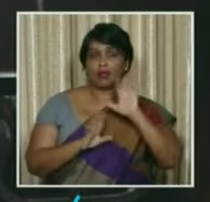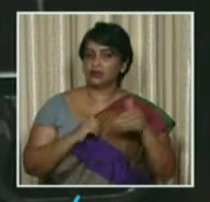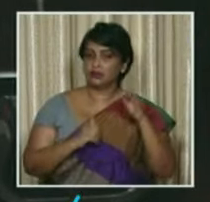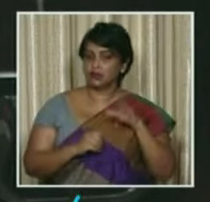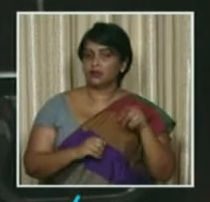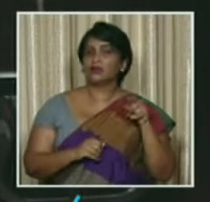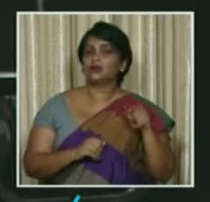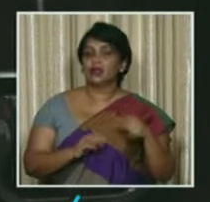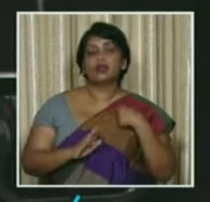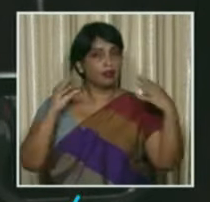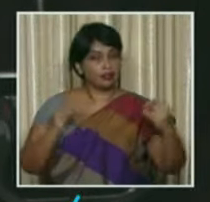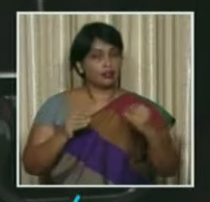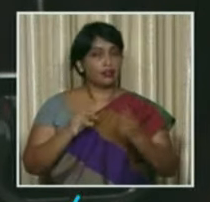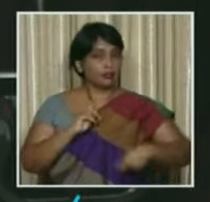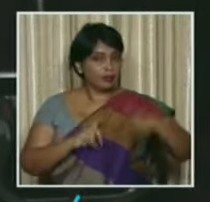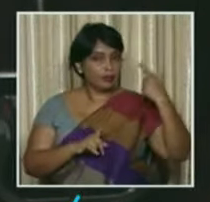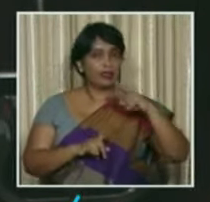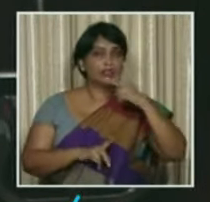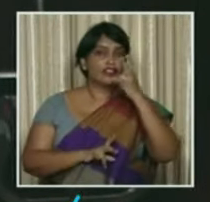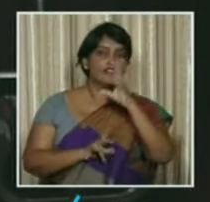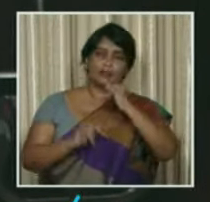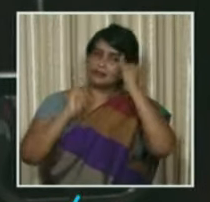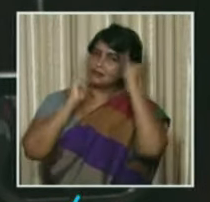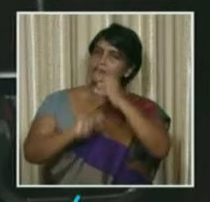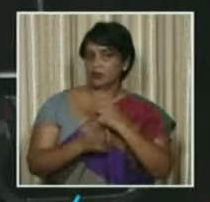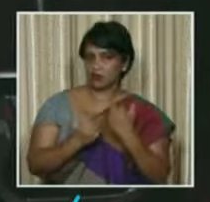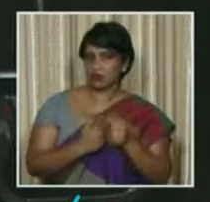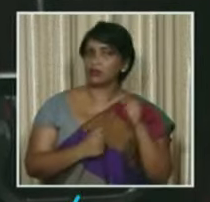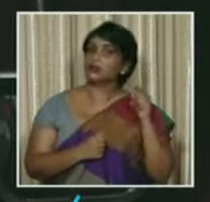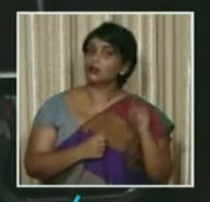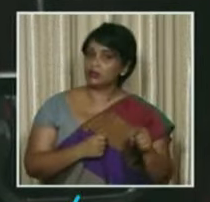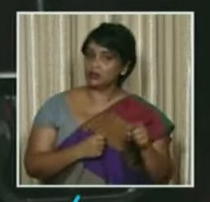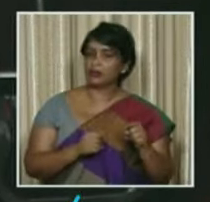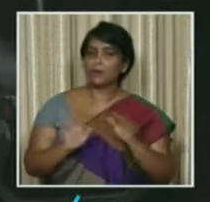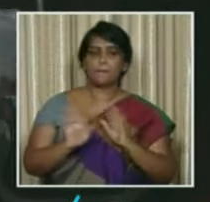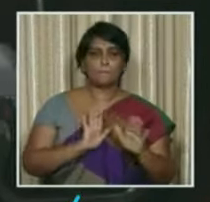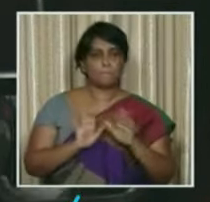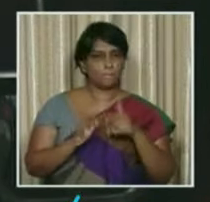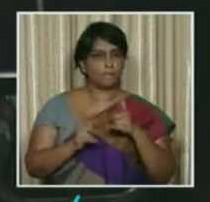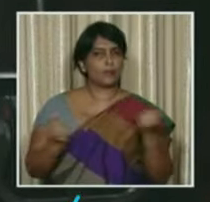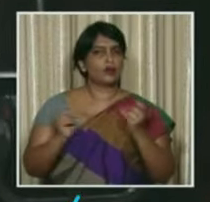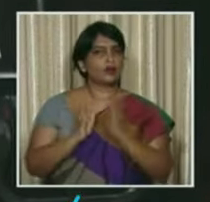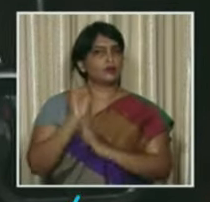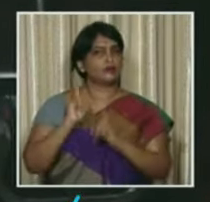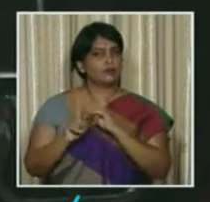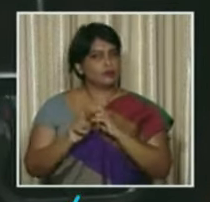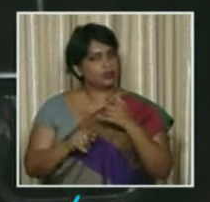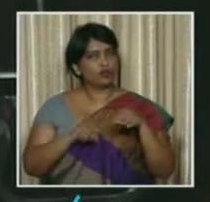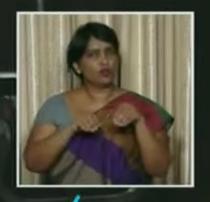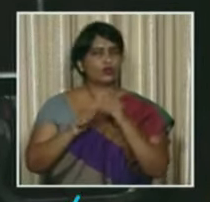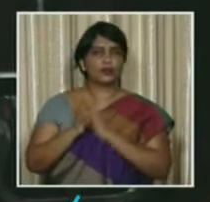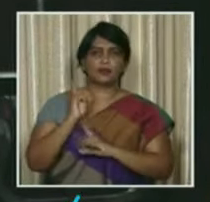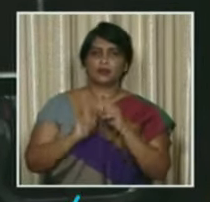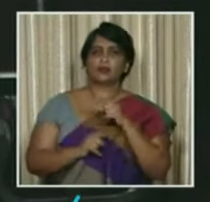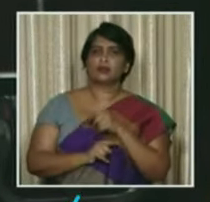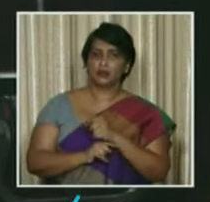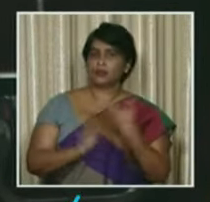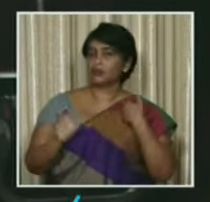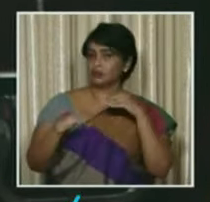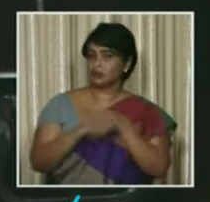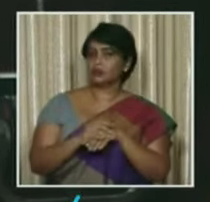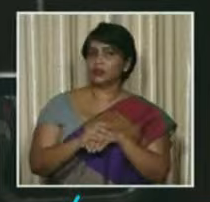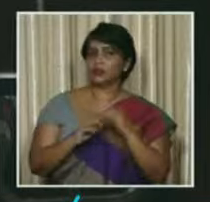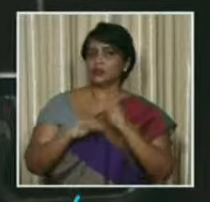මිල ඉහළ ගියා. රටේ ජනතාව මේ 225ට හිම ගහන්න ඕන කියලාත් කිව්වා. මේක පාලනය කරන්න වෙළඳ අමාත්‍යාංශ හරි කෘෂිකර්ම අමාත්‍යාංශ හරි